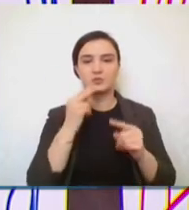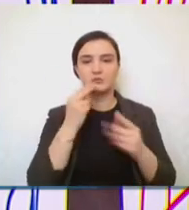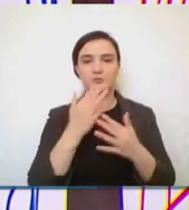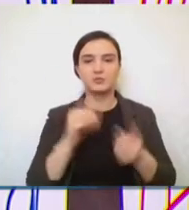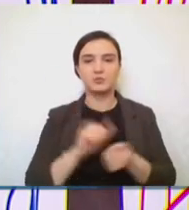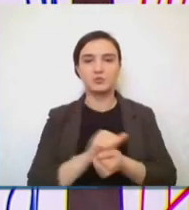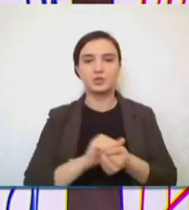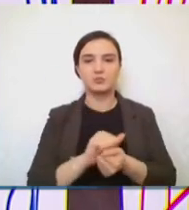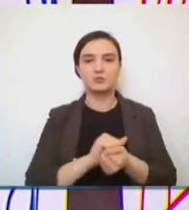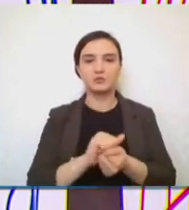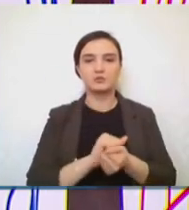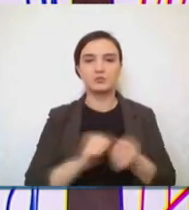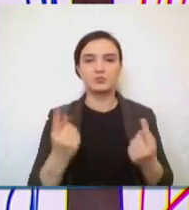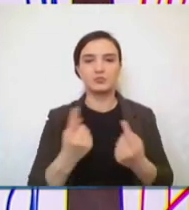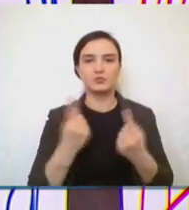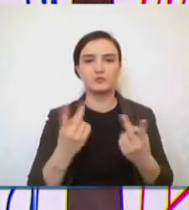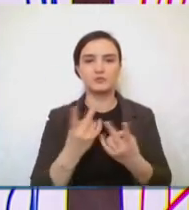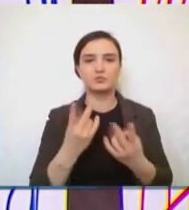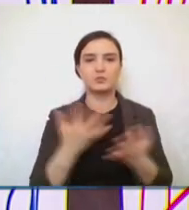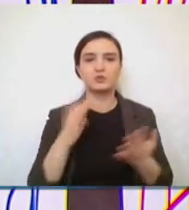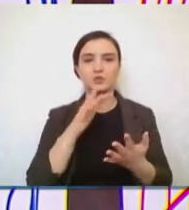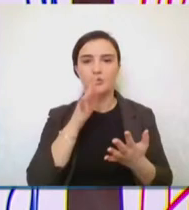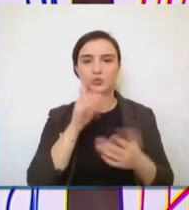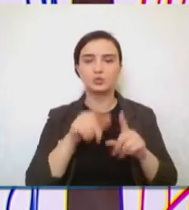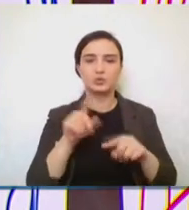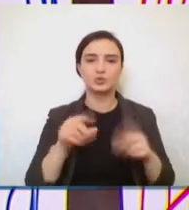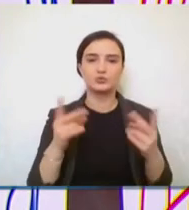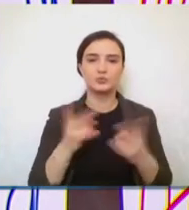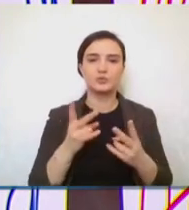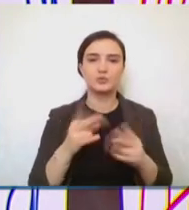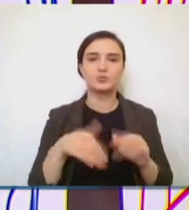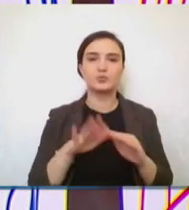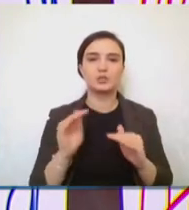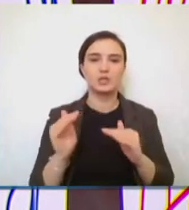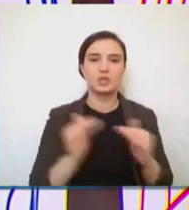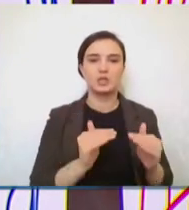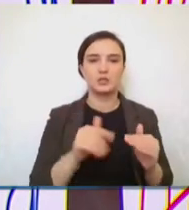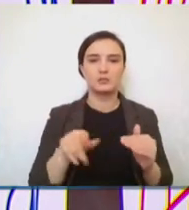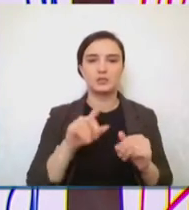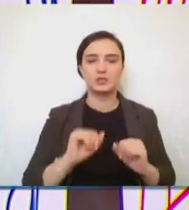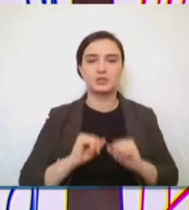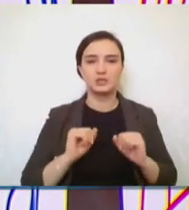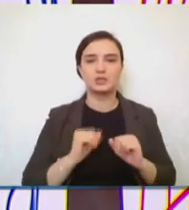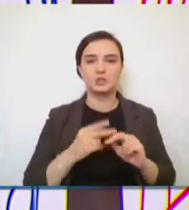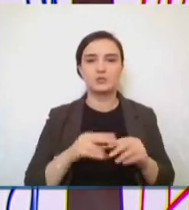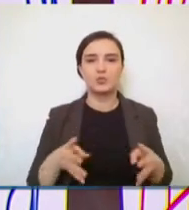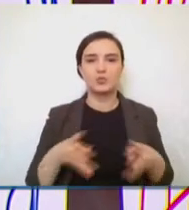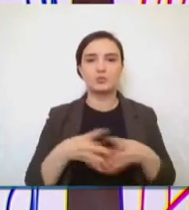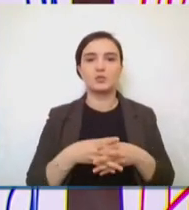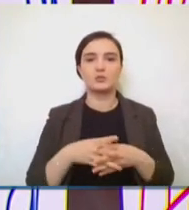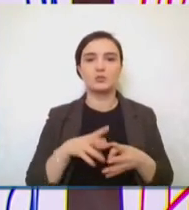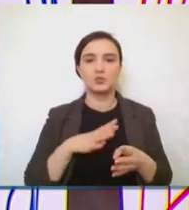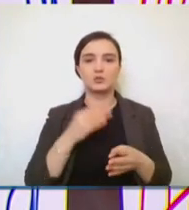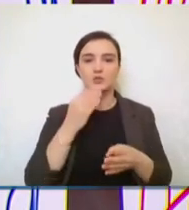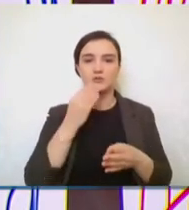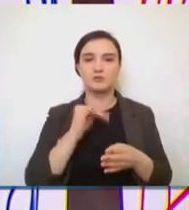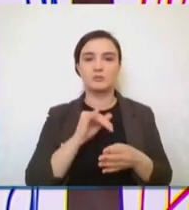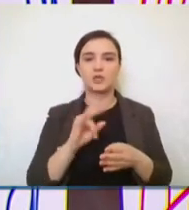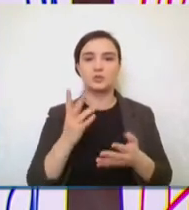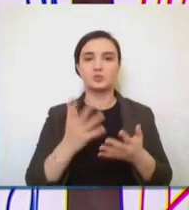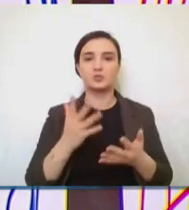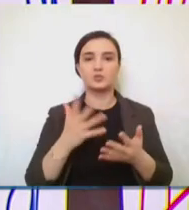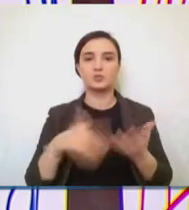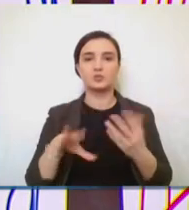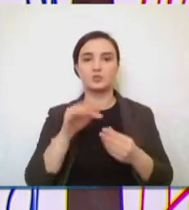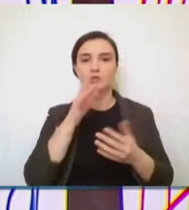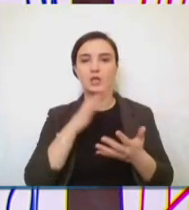ბუნებრივად გვჭირდება უფრო მეტი დრო და ზოგიერთ შემთხვევაში უფრო ნაკლები დრო. და ეცადეთ, რომ ან კომბი კომბინირებული იყოს ეს საკვები, ან თუ გახანგრძლივებული